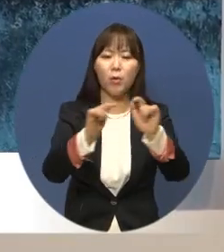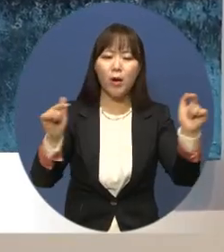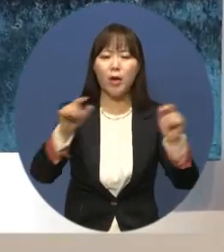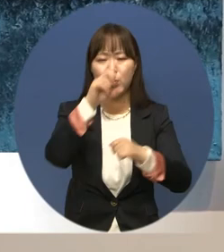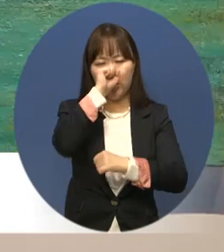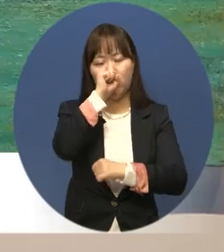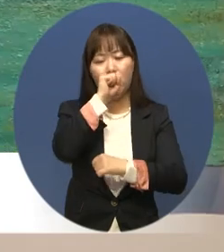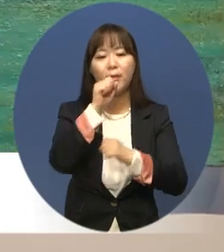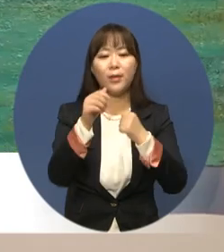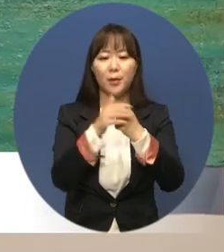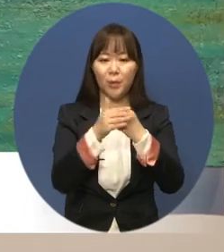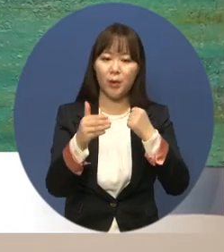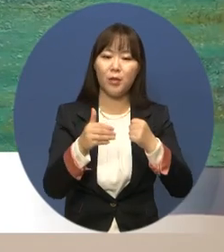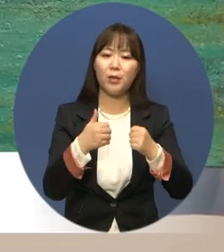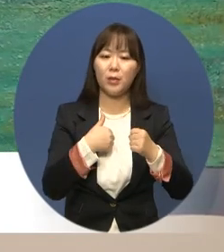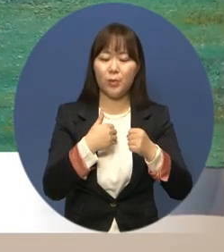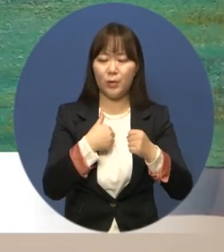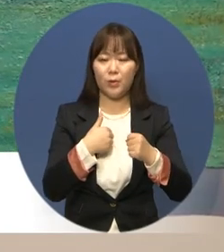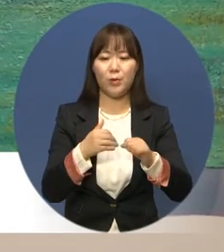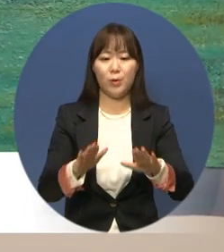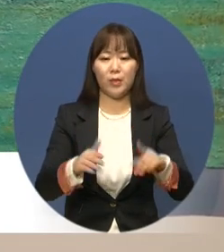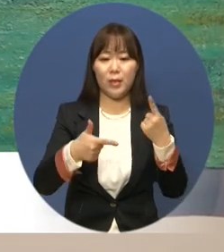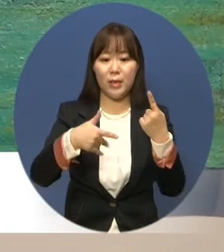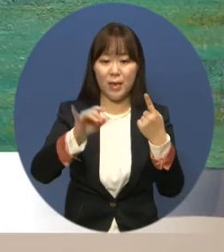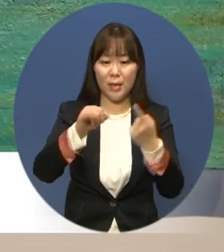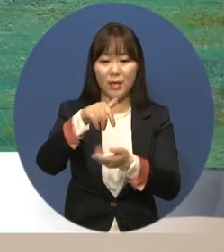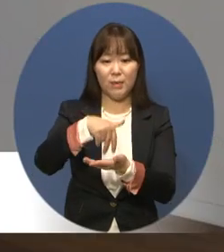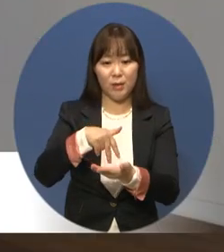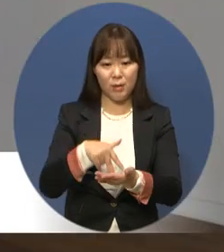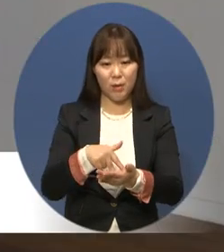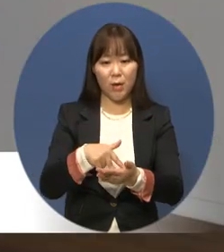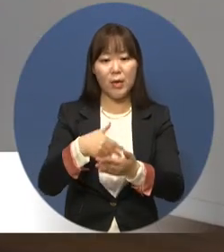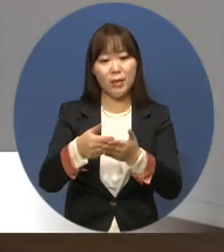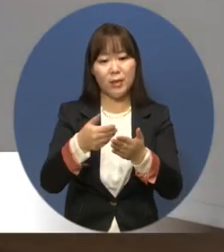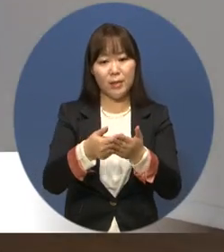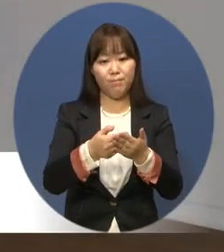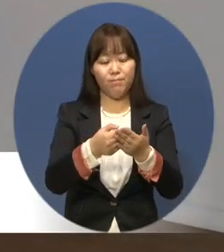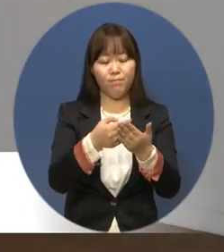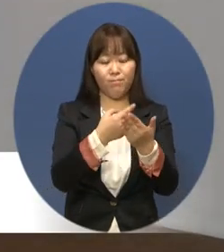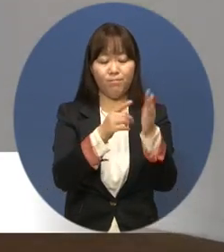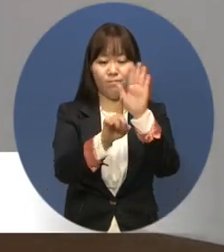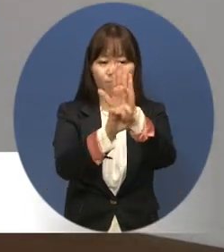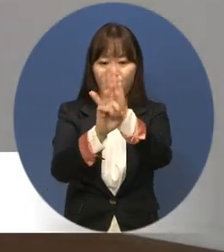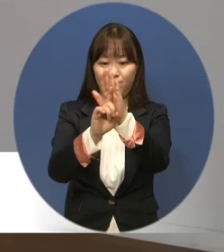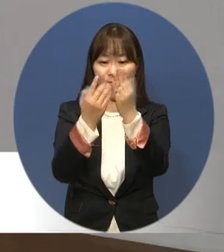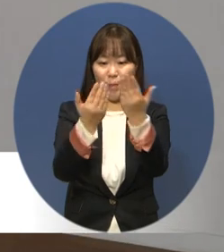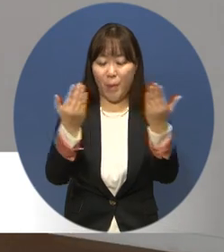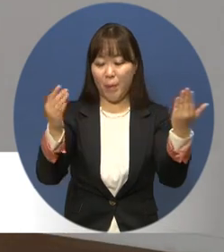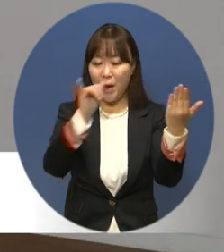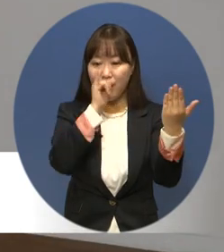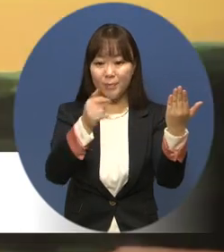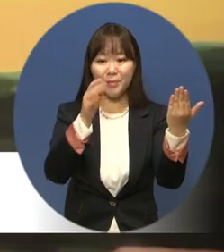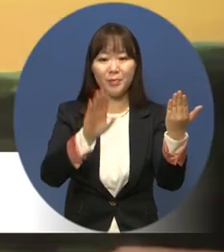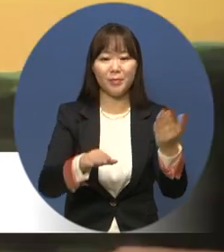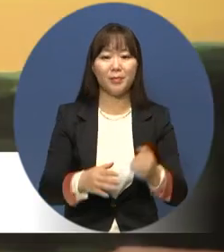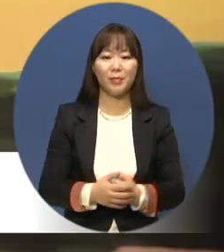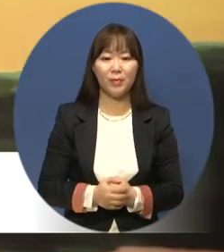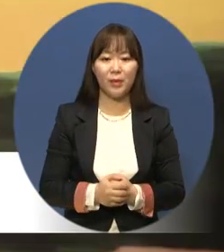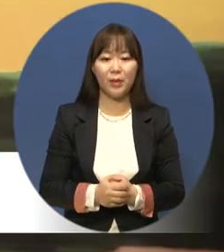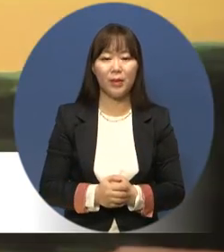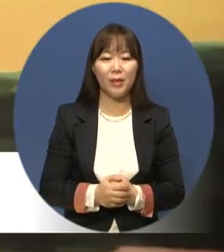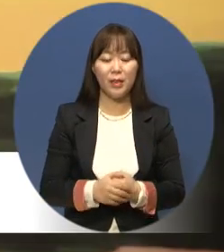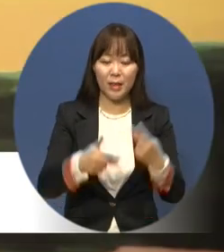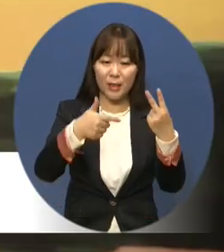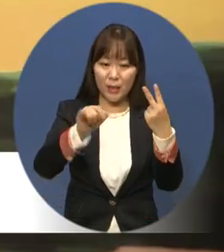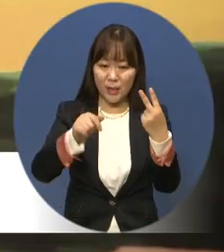있기 때문에 이번에 그 제가 이제 일기로서 작품 전시회를 하고 있습니다만은 또